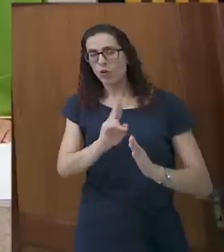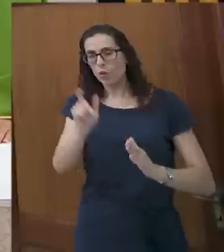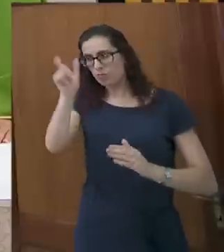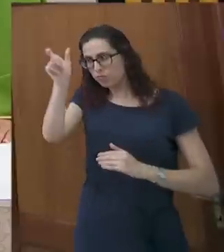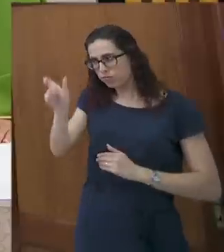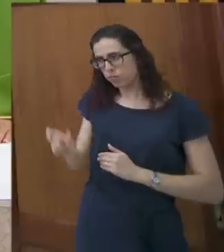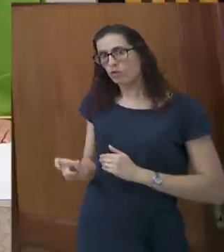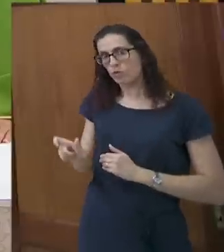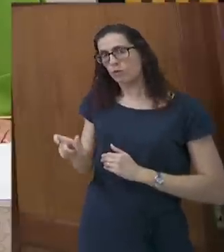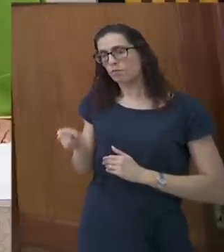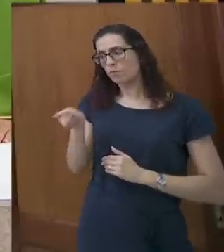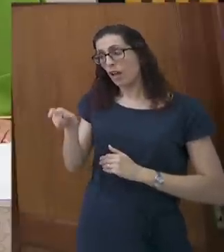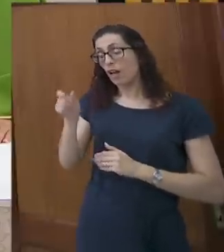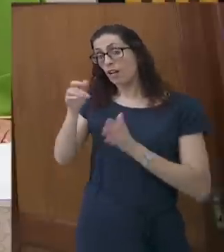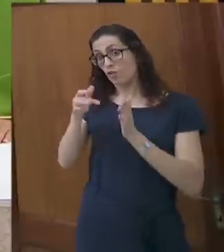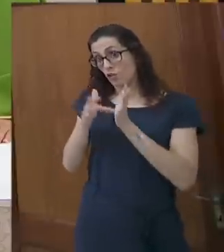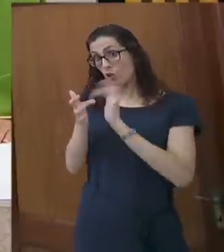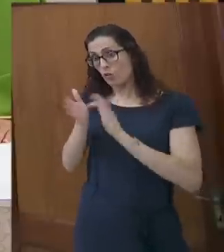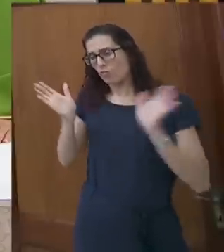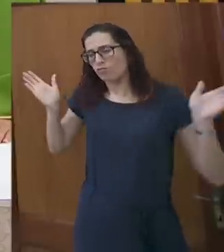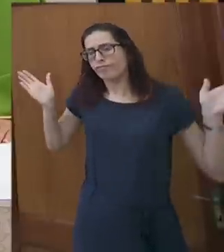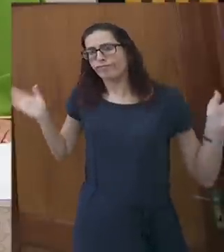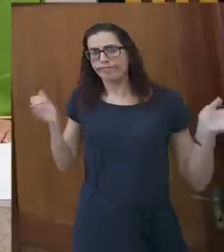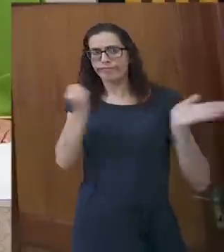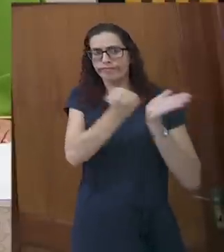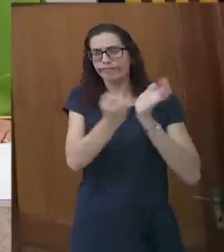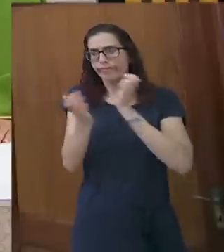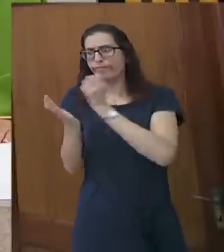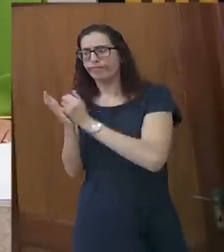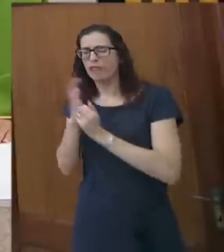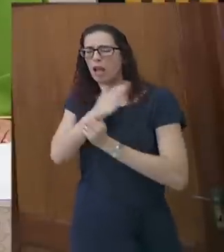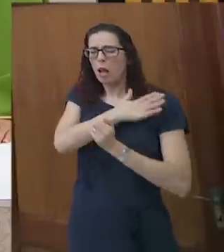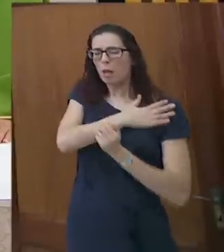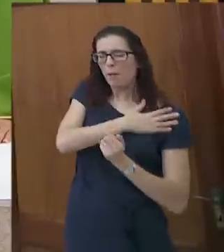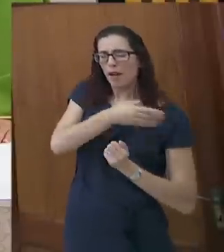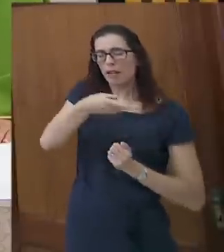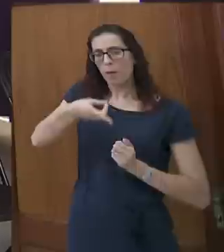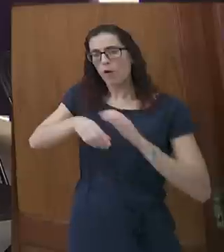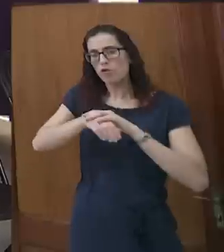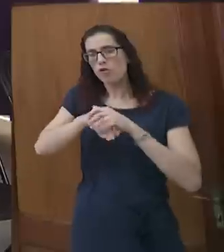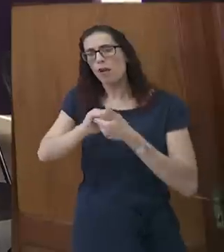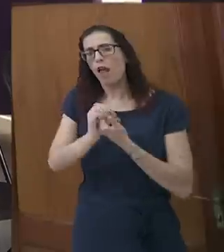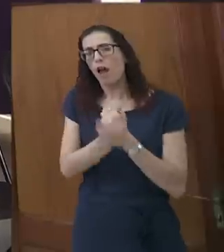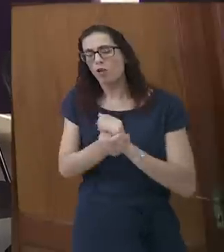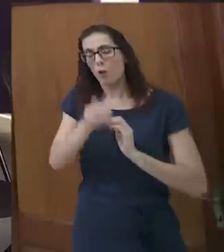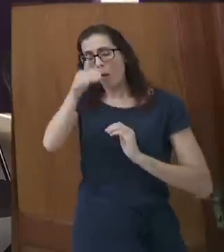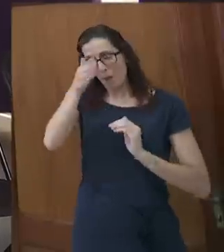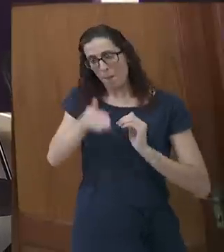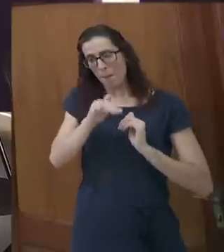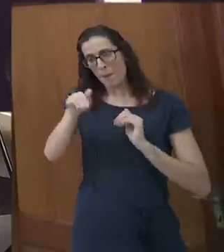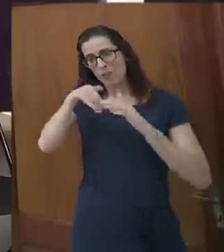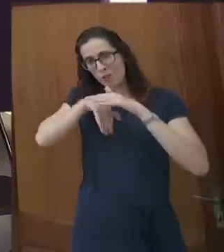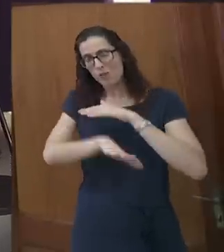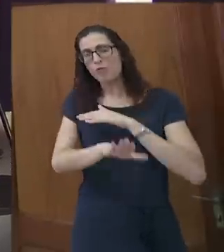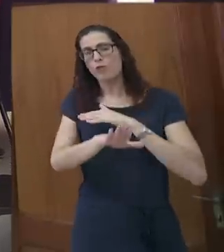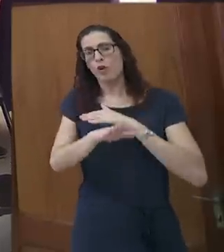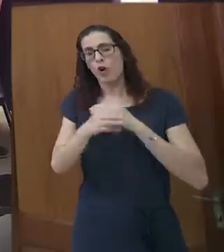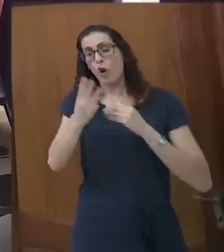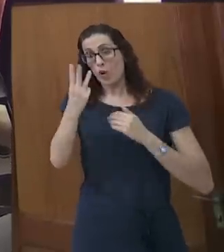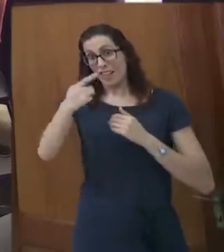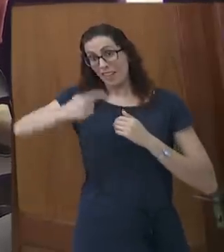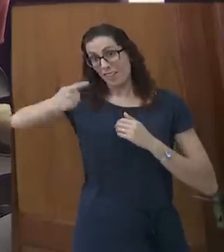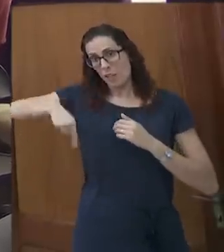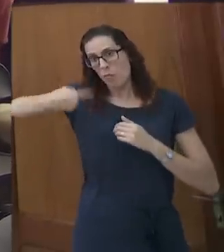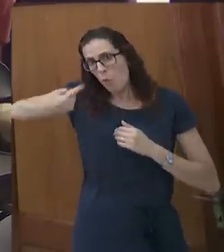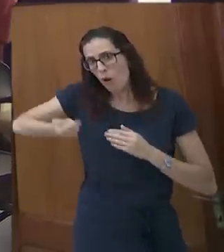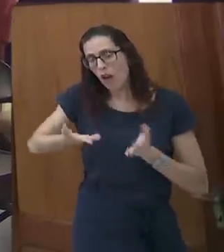bniedem. Salbu ħalina bata ta' Tpunzju Pilatu miet u difnuh u fi tielet jum qam minn bejn il-wiet